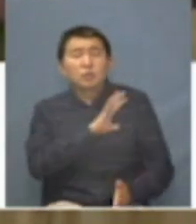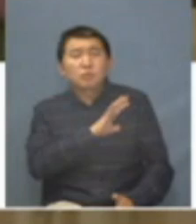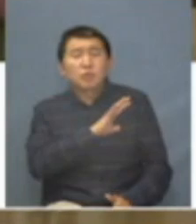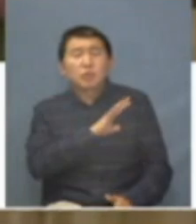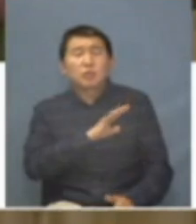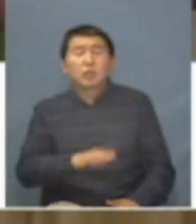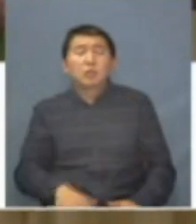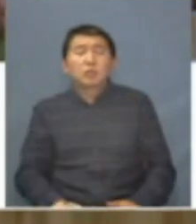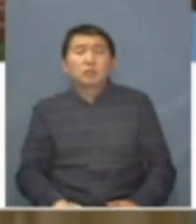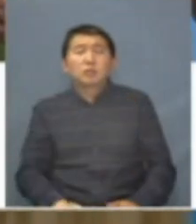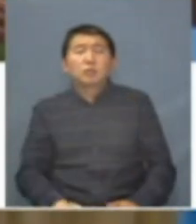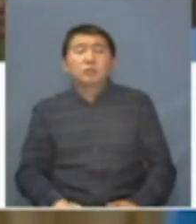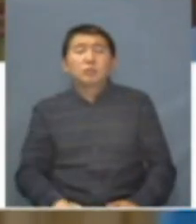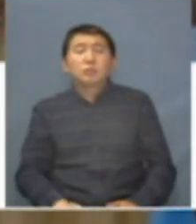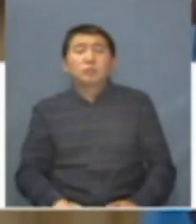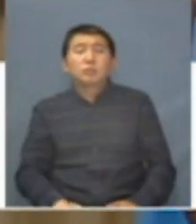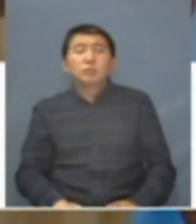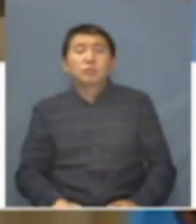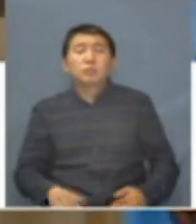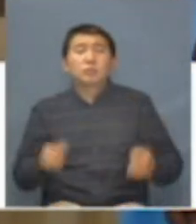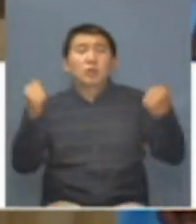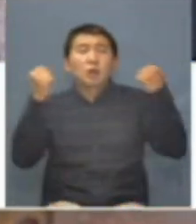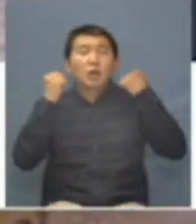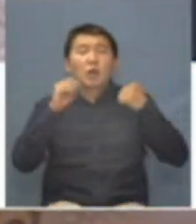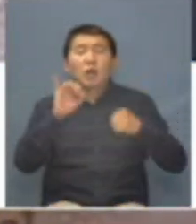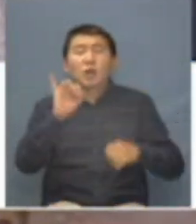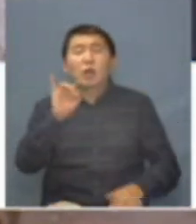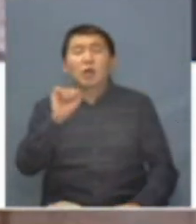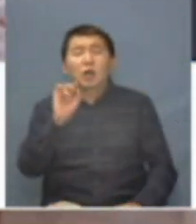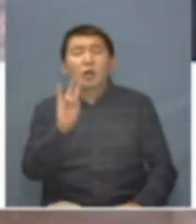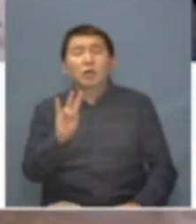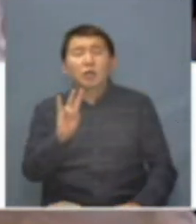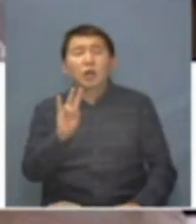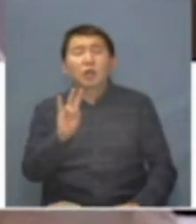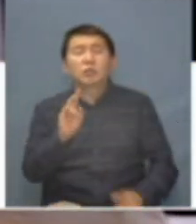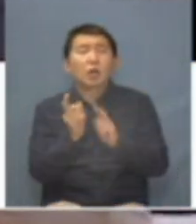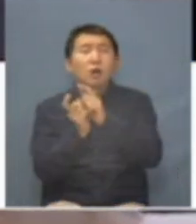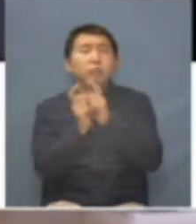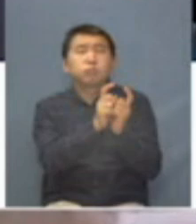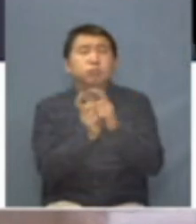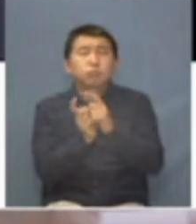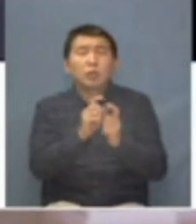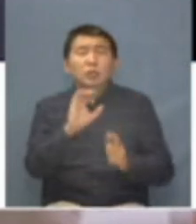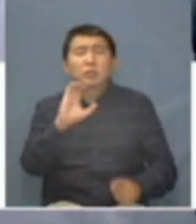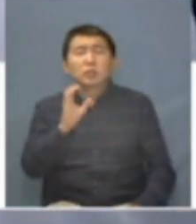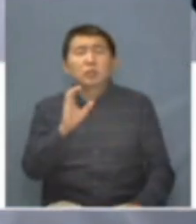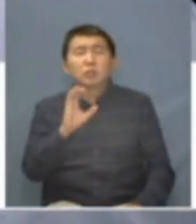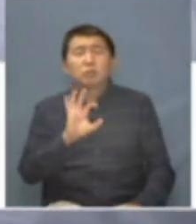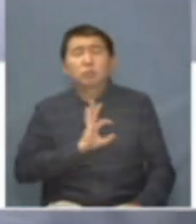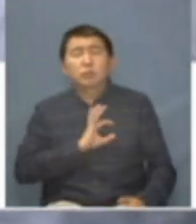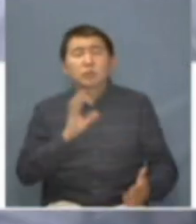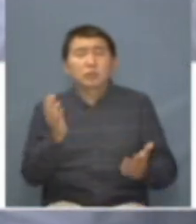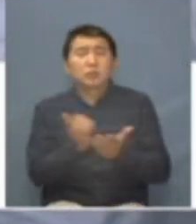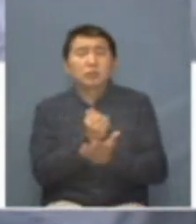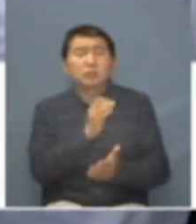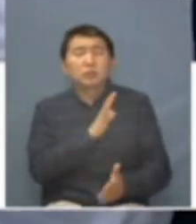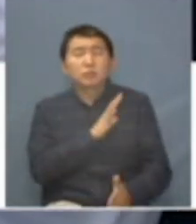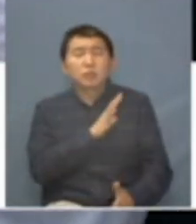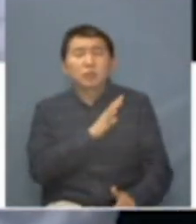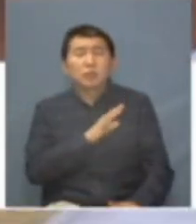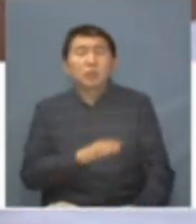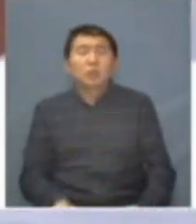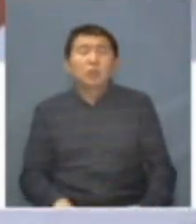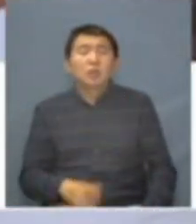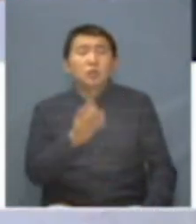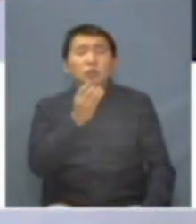кілем шеберлері сынға түсті. Спортшымыз ирандық балуанмен қарсылас болып, күміс жүлдені қанағат тұтты. Дегенмен Айқынды алда әлі